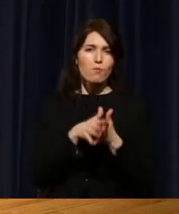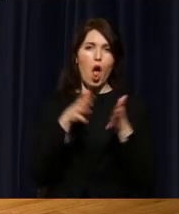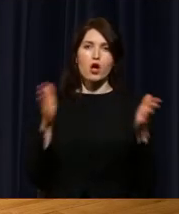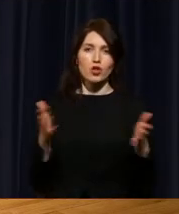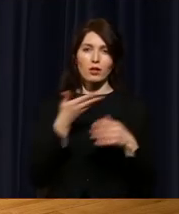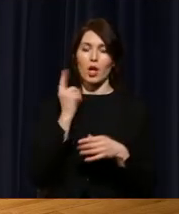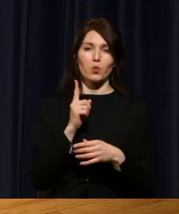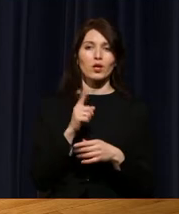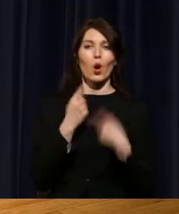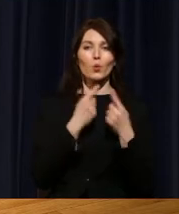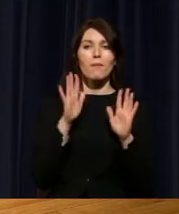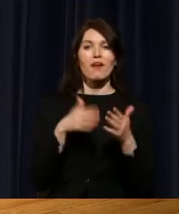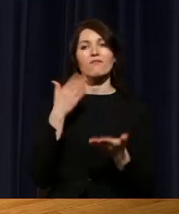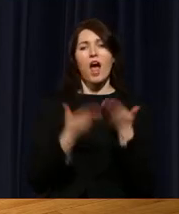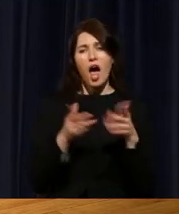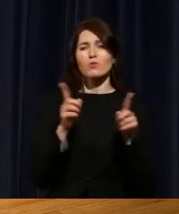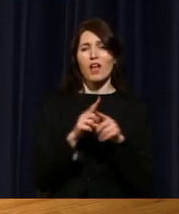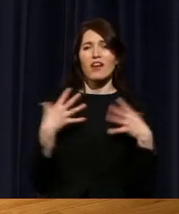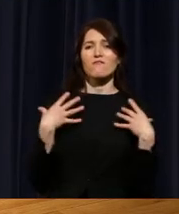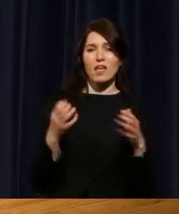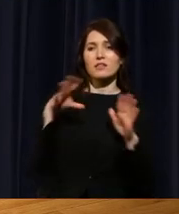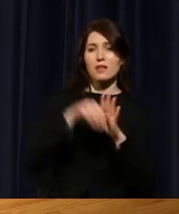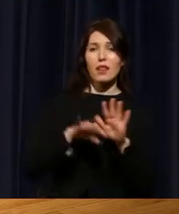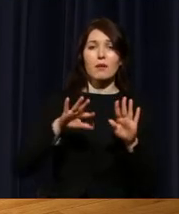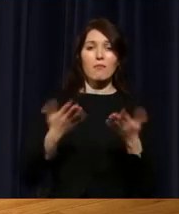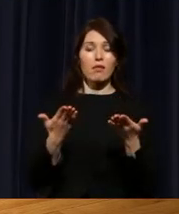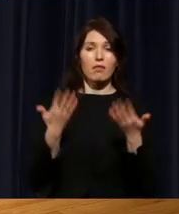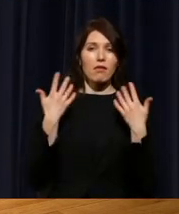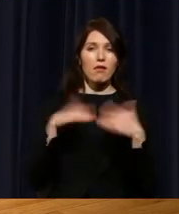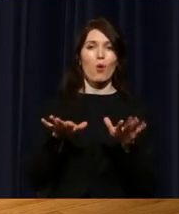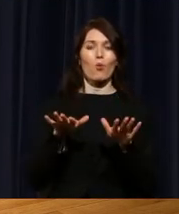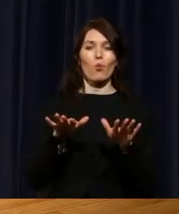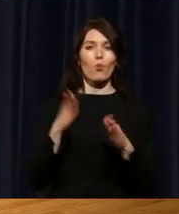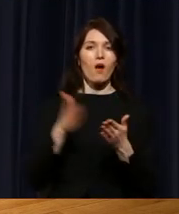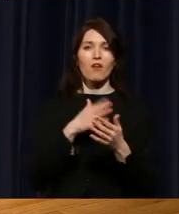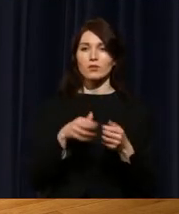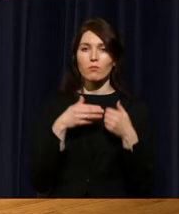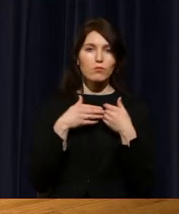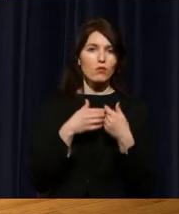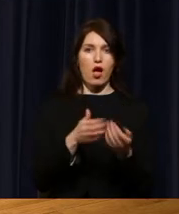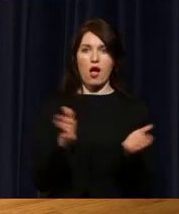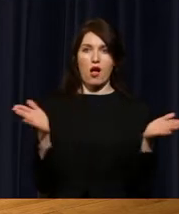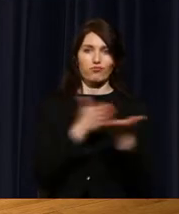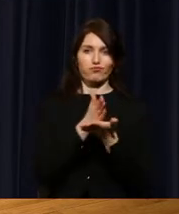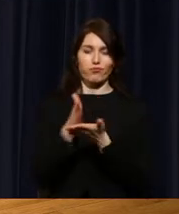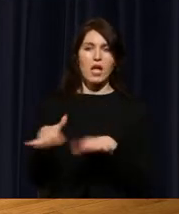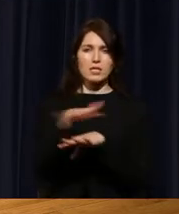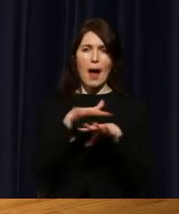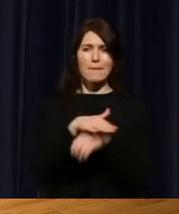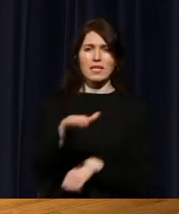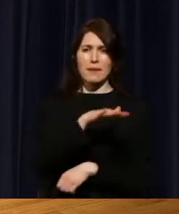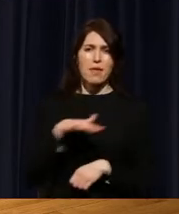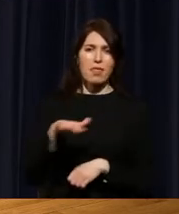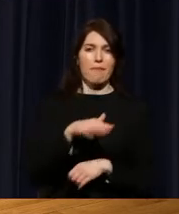te nav runa par tik daudz, varbūt arī par veselību, vai ne, bet te jau ir, nu, tāds pavisam plašais skats, sabiedrība, ģimene,